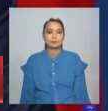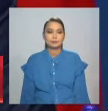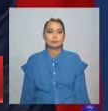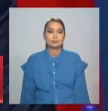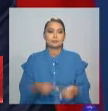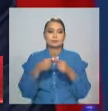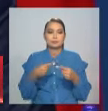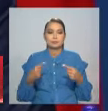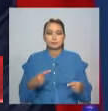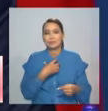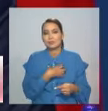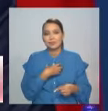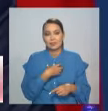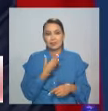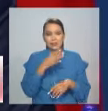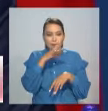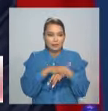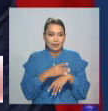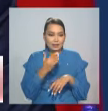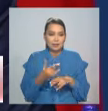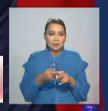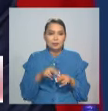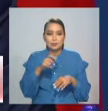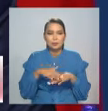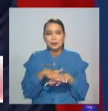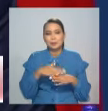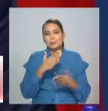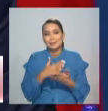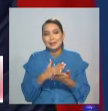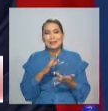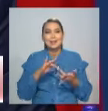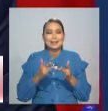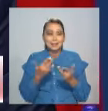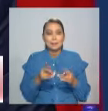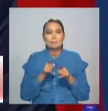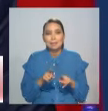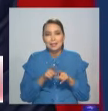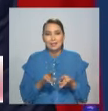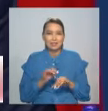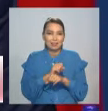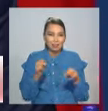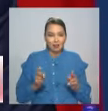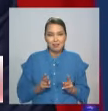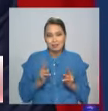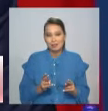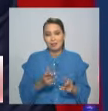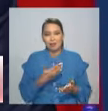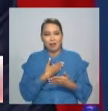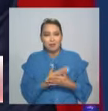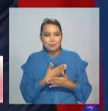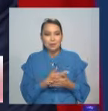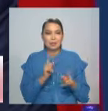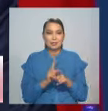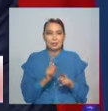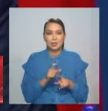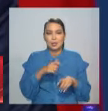Другим не менее важным фактором радикализации населения является интернет-пропаганда терроризма. Активная